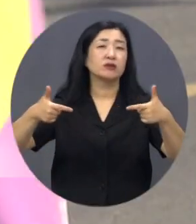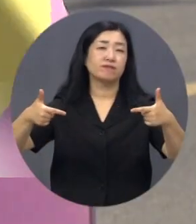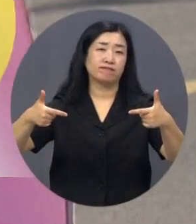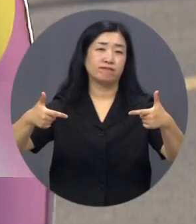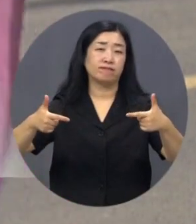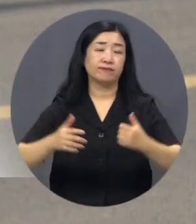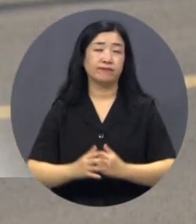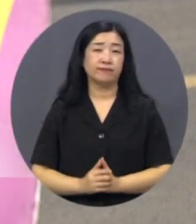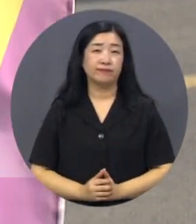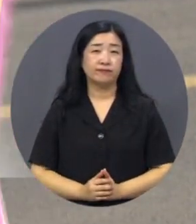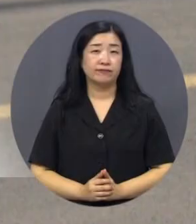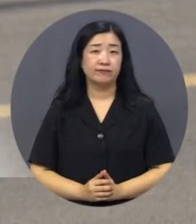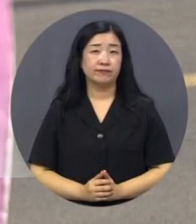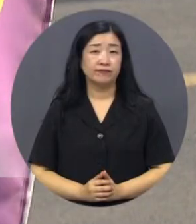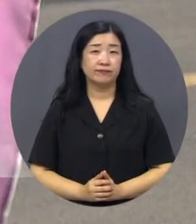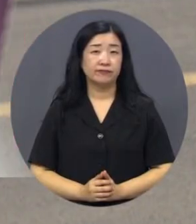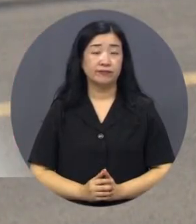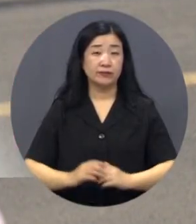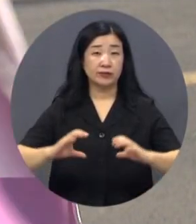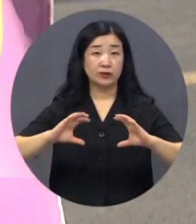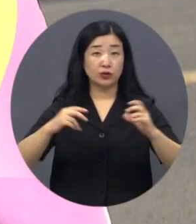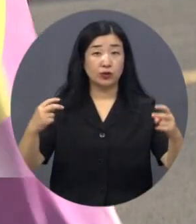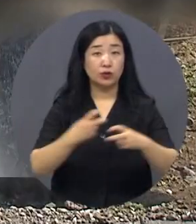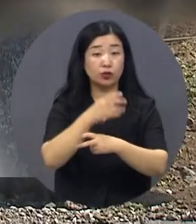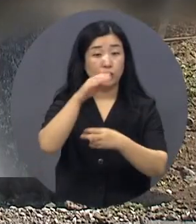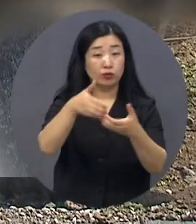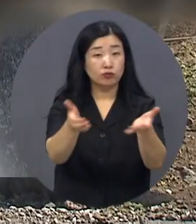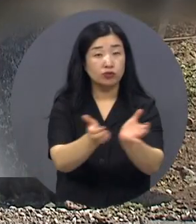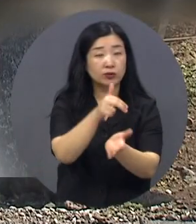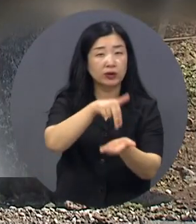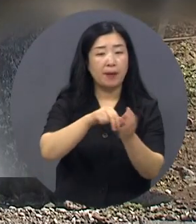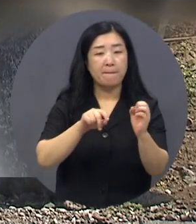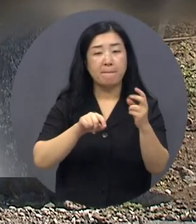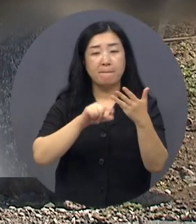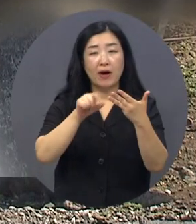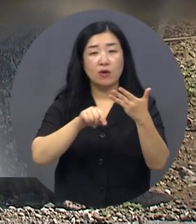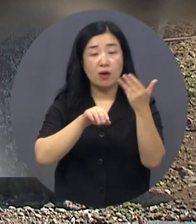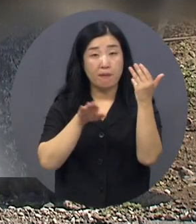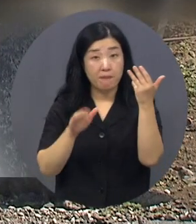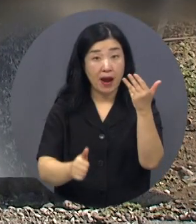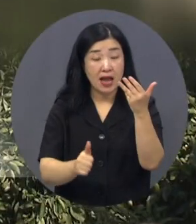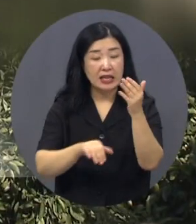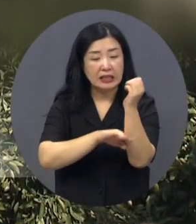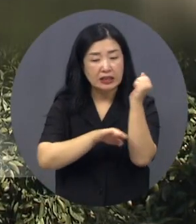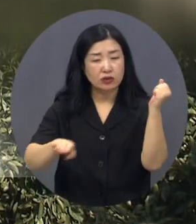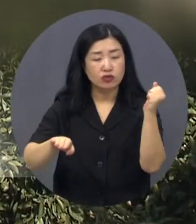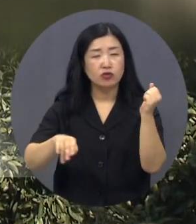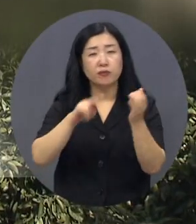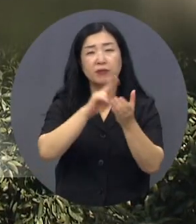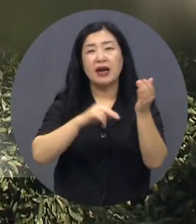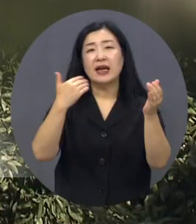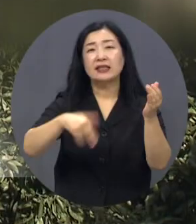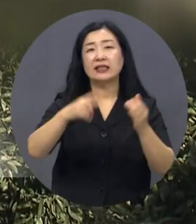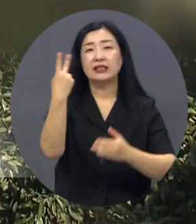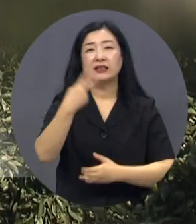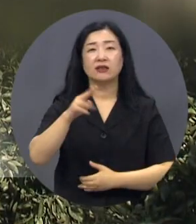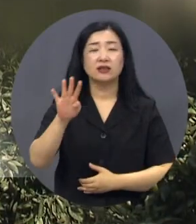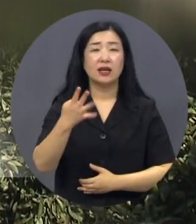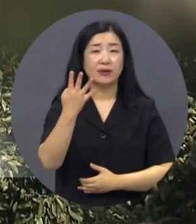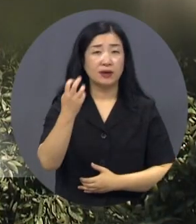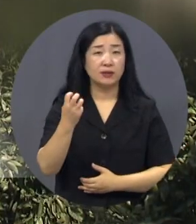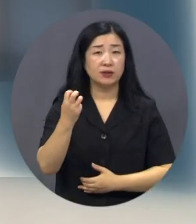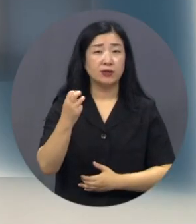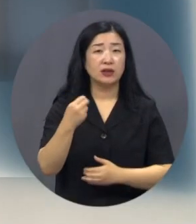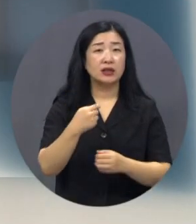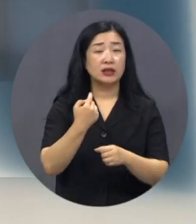것으로 나타났습니다 국토교통부에 따르면 지난 8월 말 기준 제주 지역 미분양 주택은 2,30%